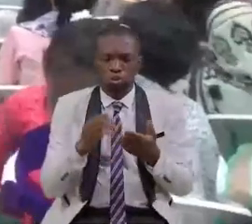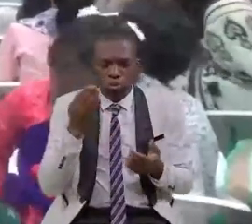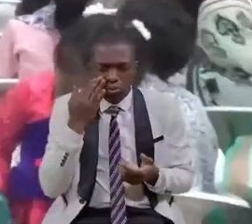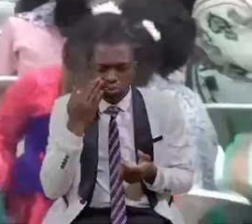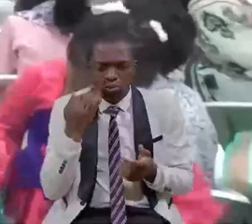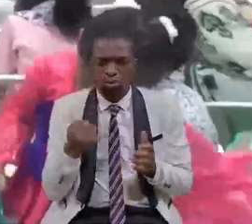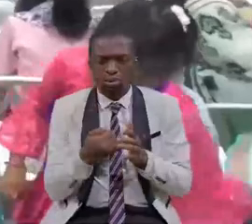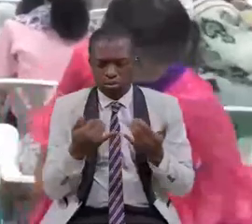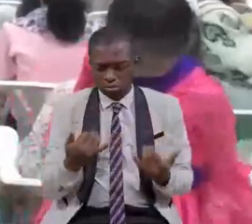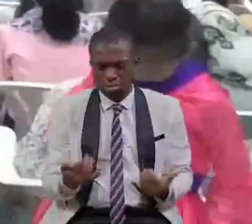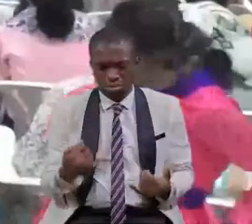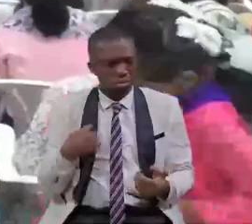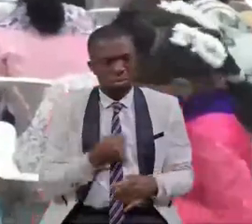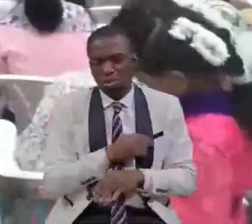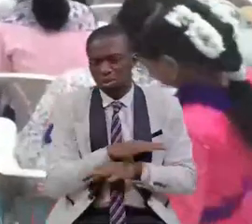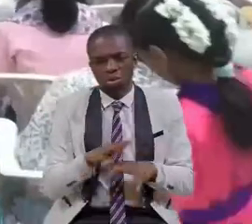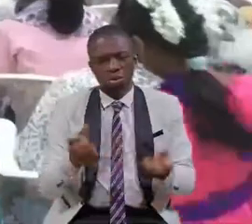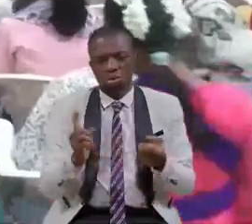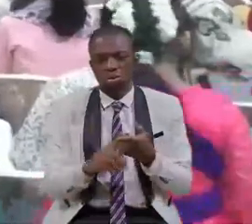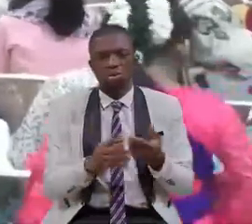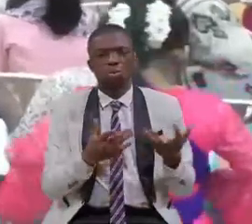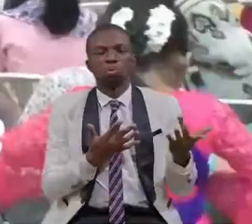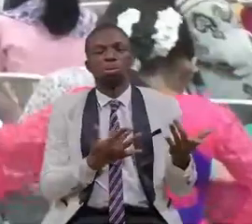Nous ne voulons pas nous réveiller comme Nebuchadnezzar.